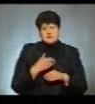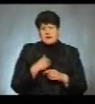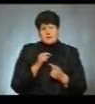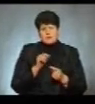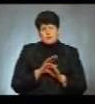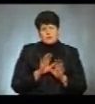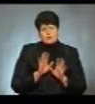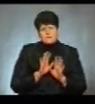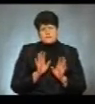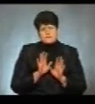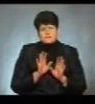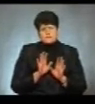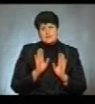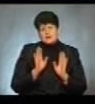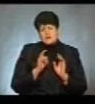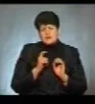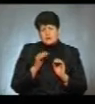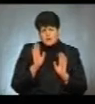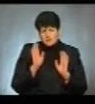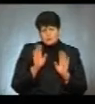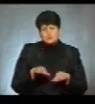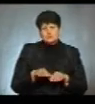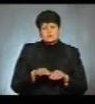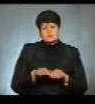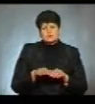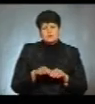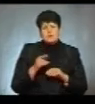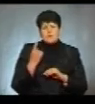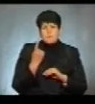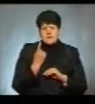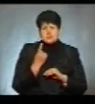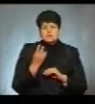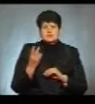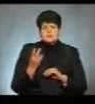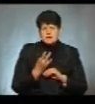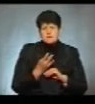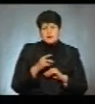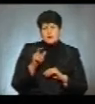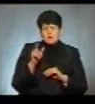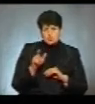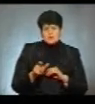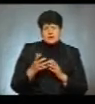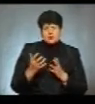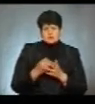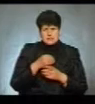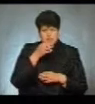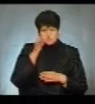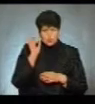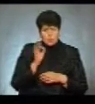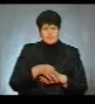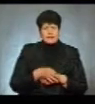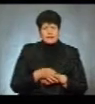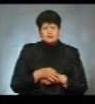проти. Хай буде він, бо по-перше, треба і людину знайти компетентну, щоб